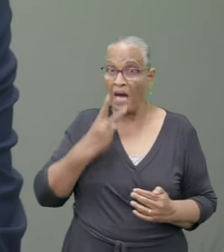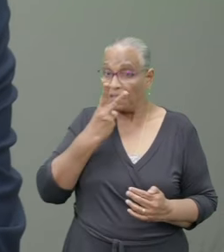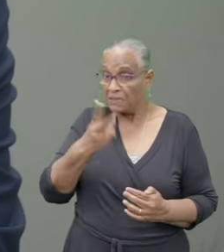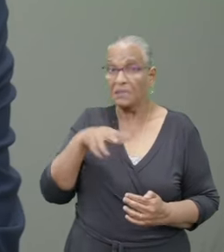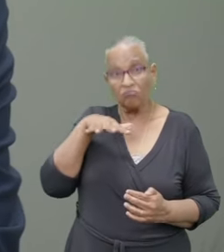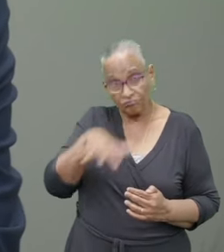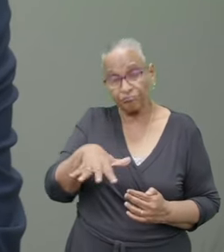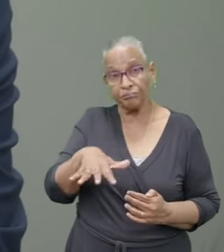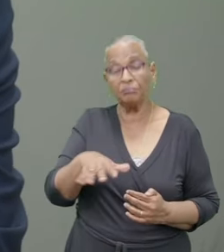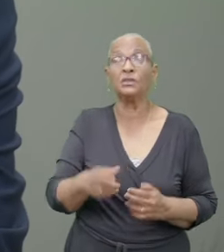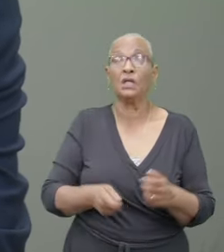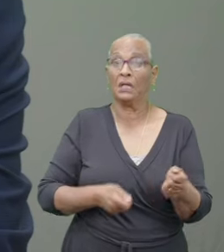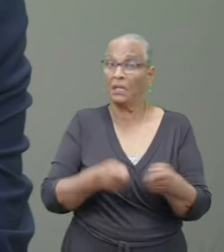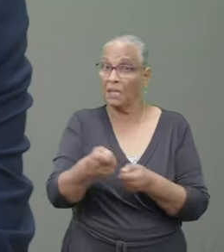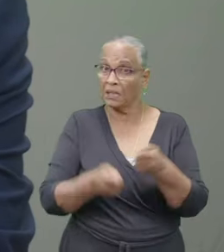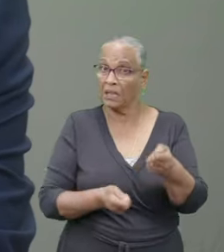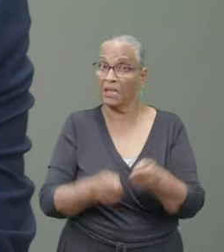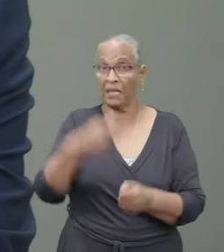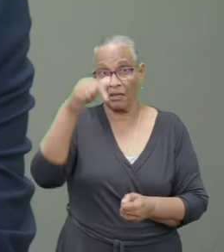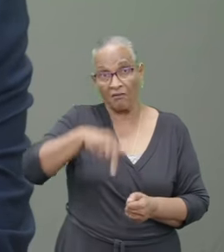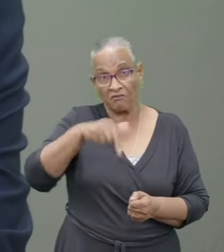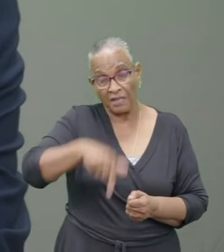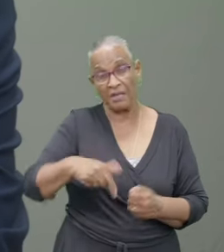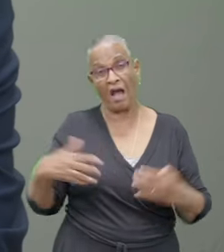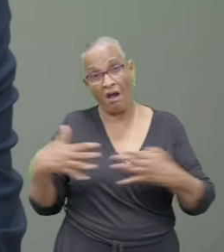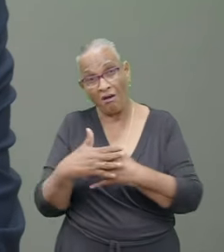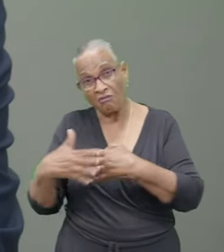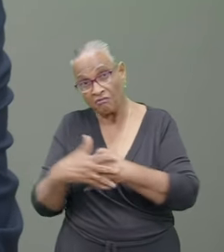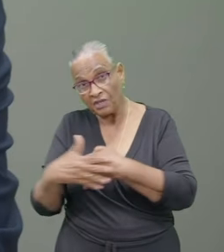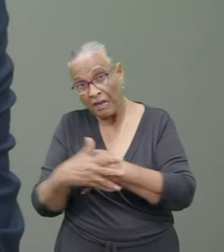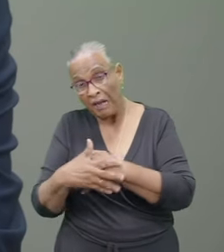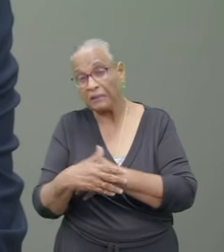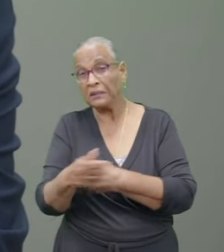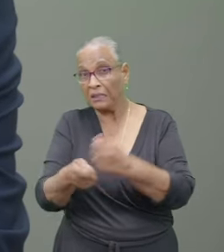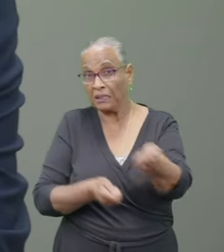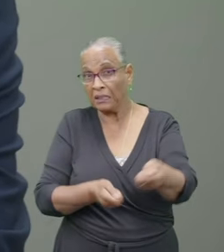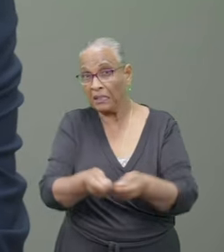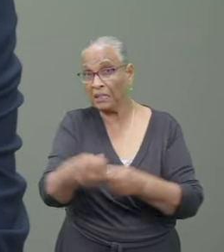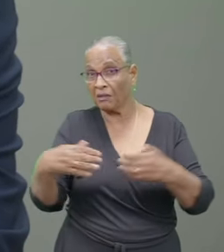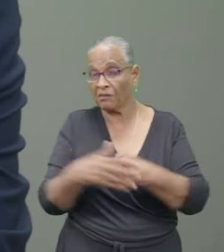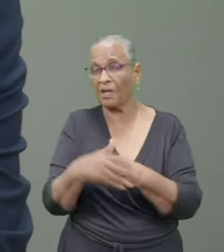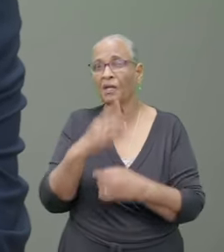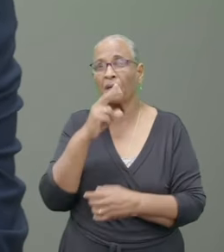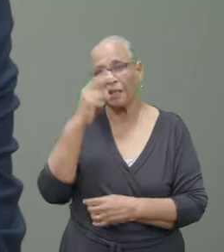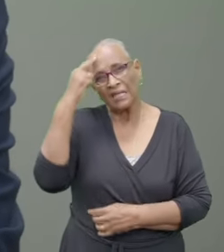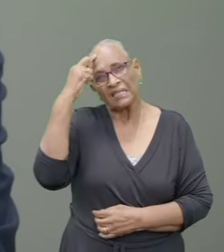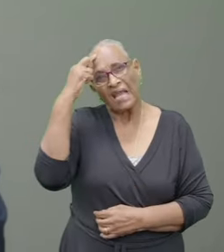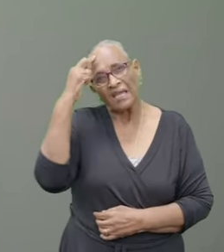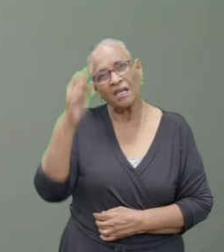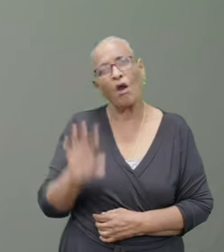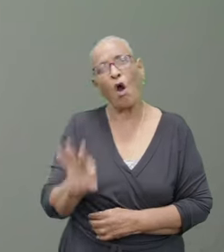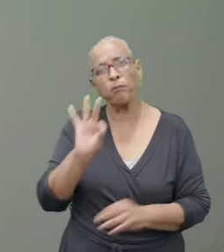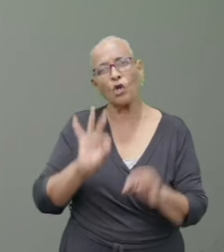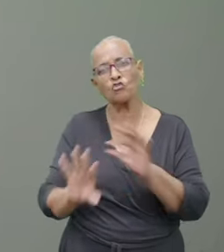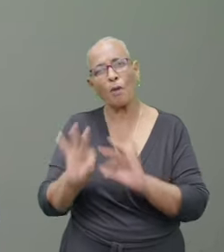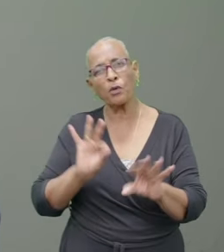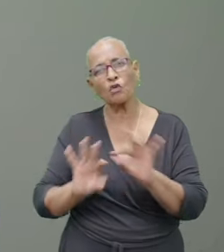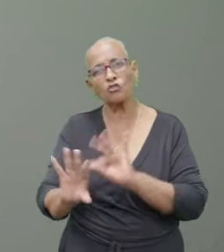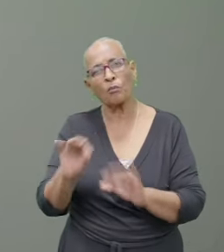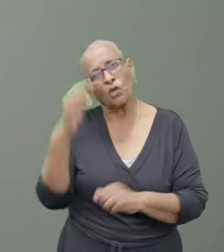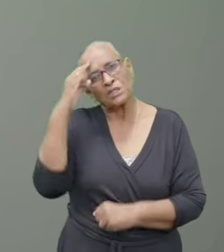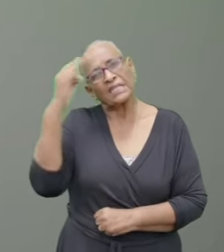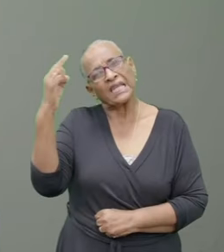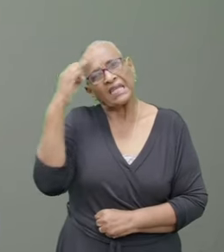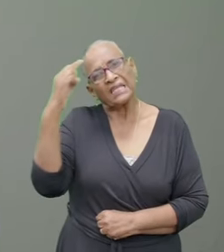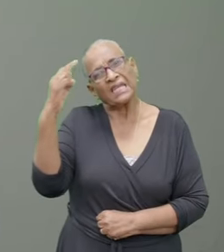is nog vandaag in de regeringsvergadering bijeen geweest om de oplossingsvoorstellen ook te bespreken, die heb ik ook gedaan. En